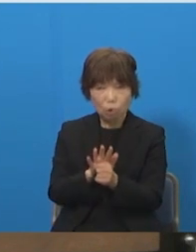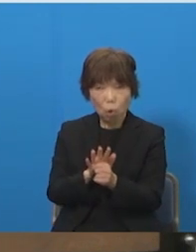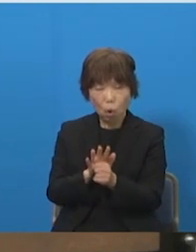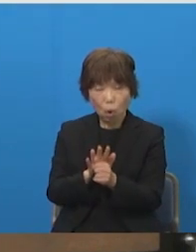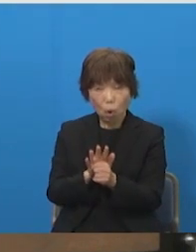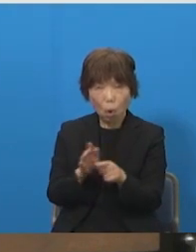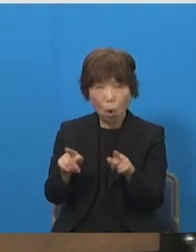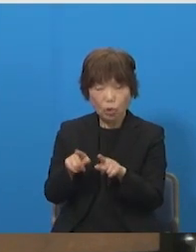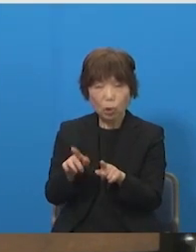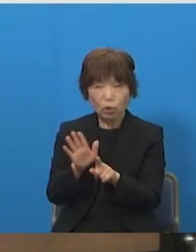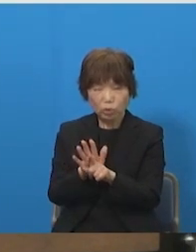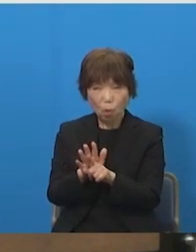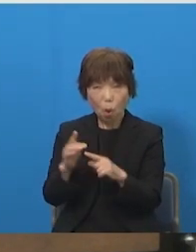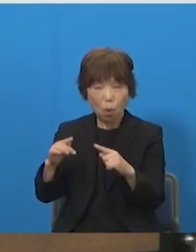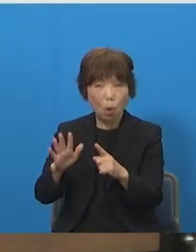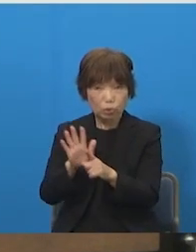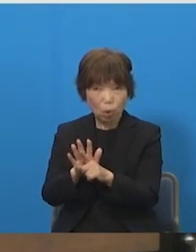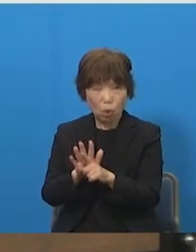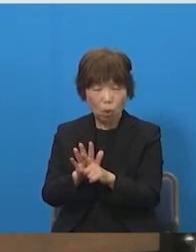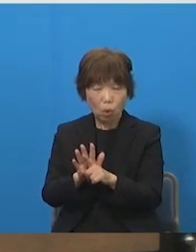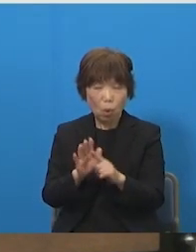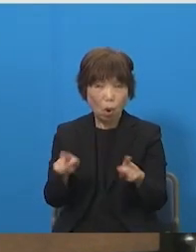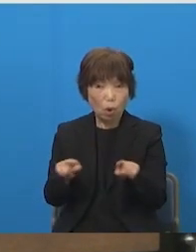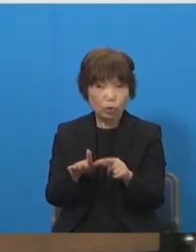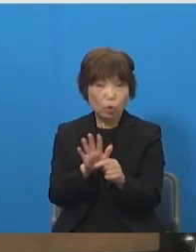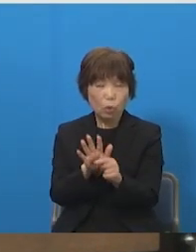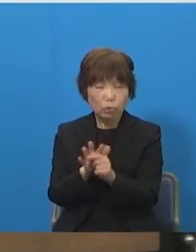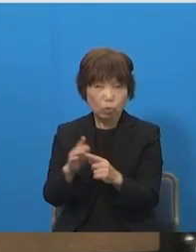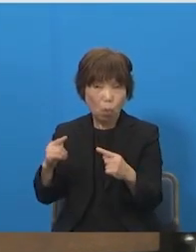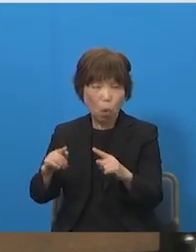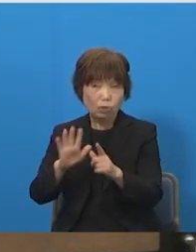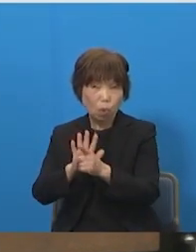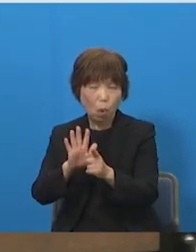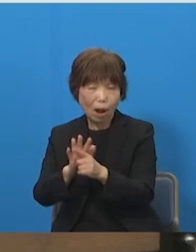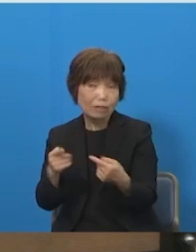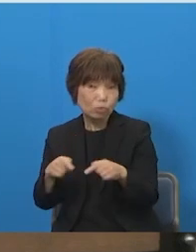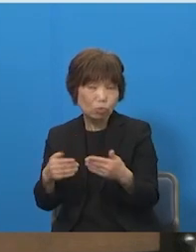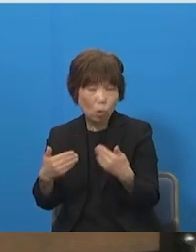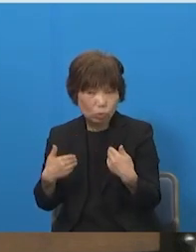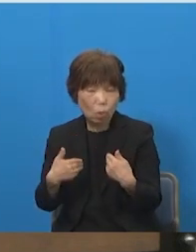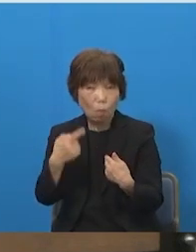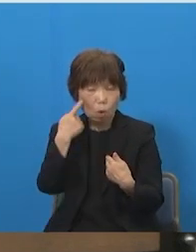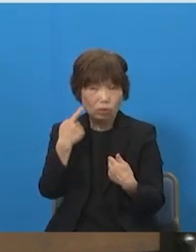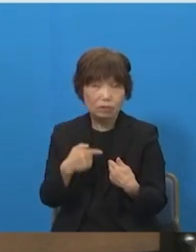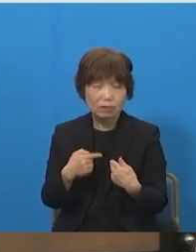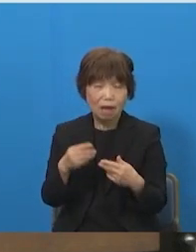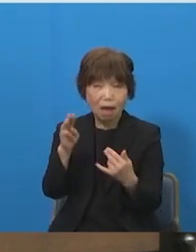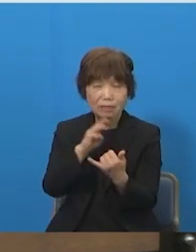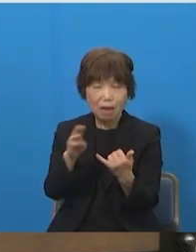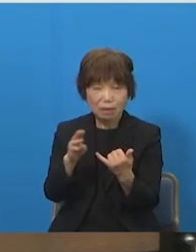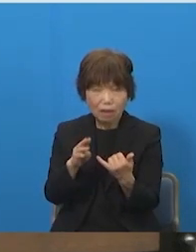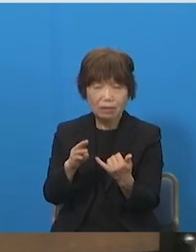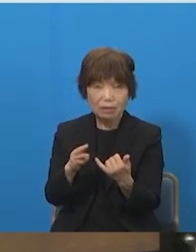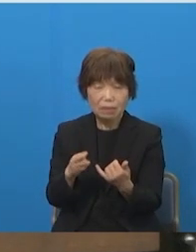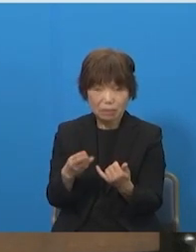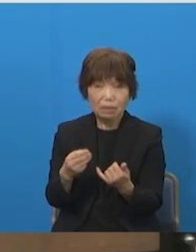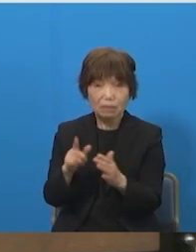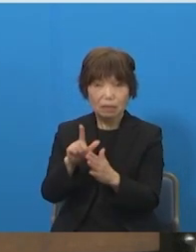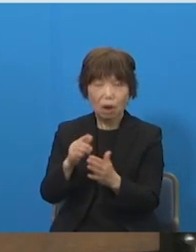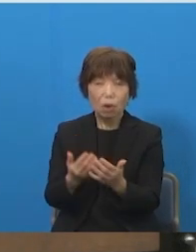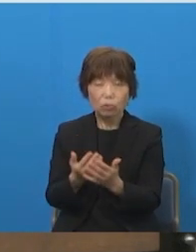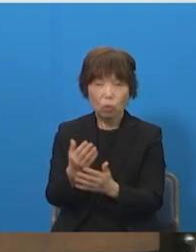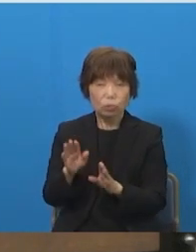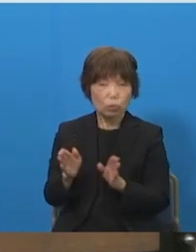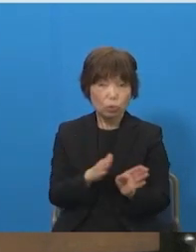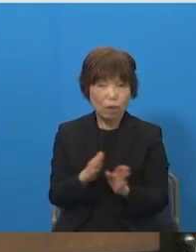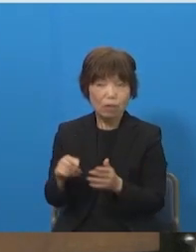ち、共助と公助の役割分担が重要です。その中でも災害発生の備えとして特に大事なの